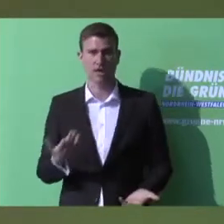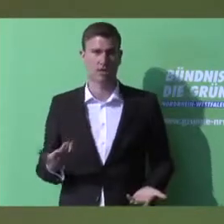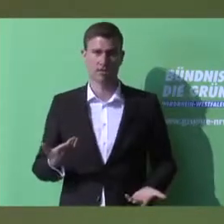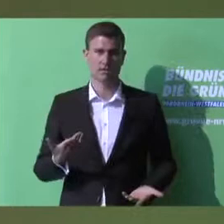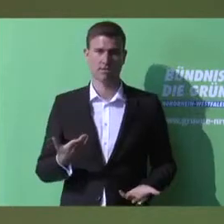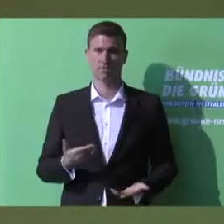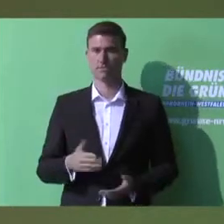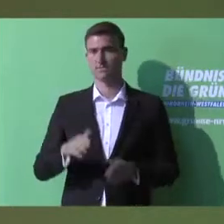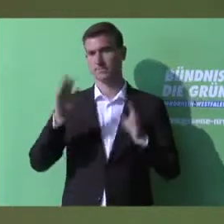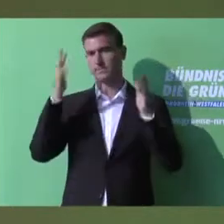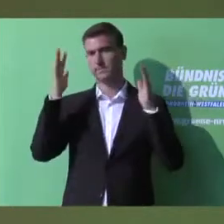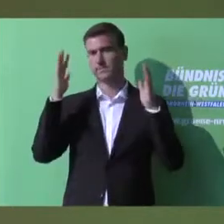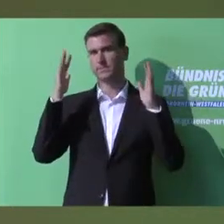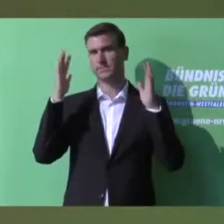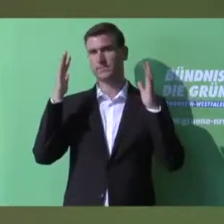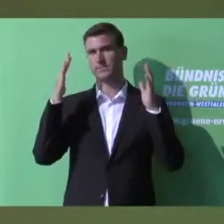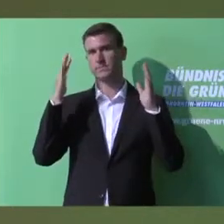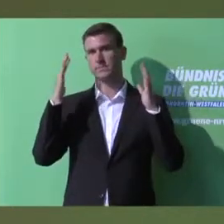Aber